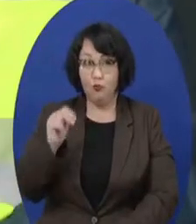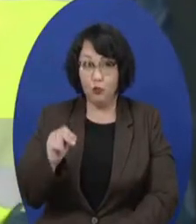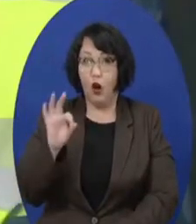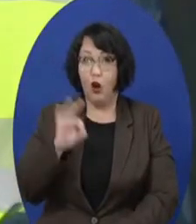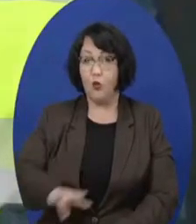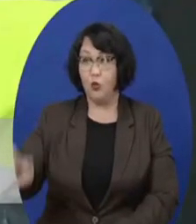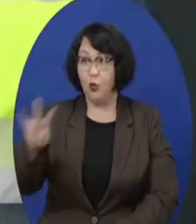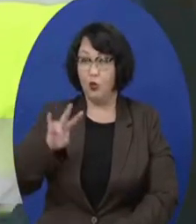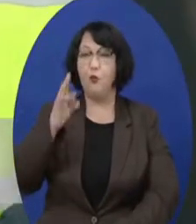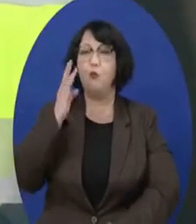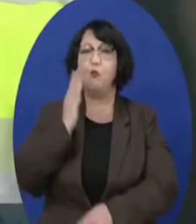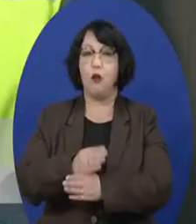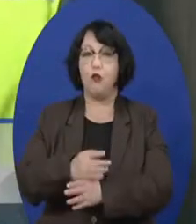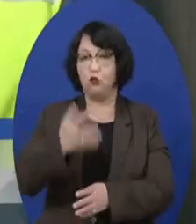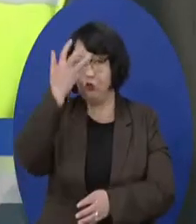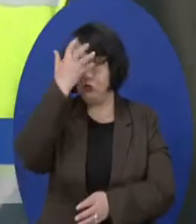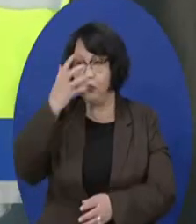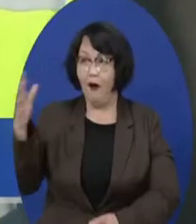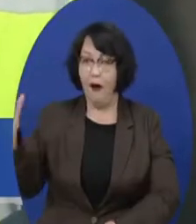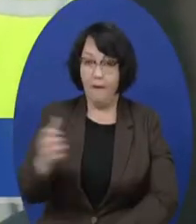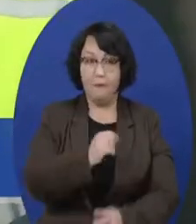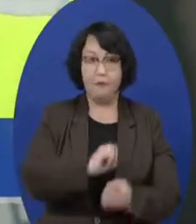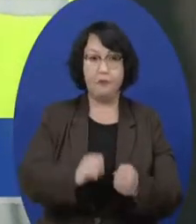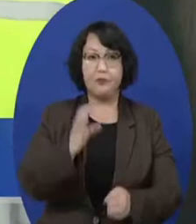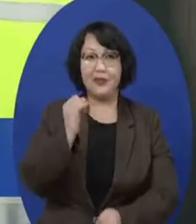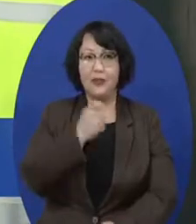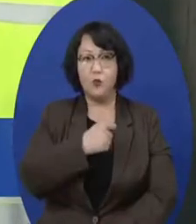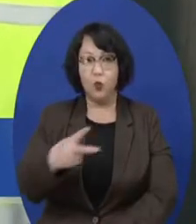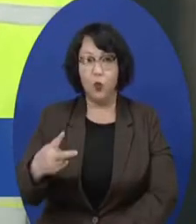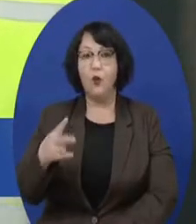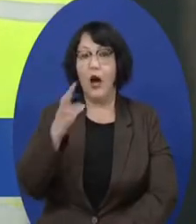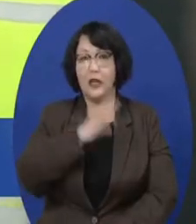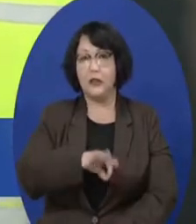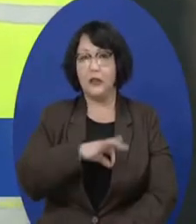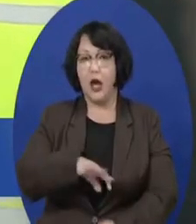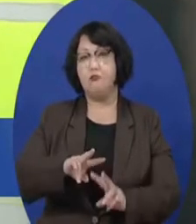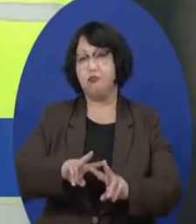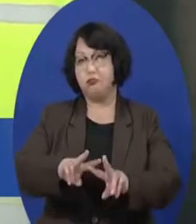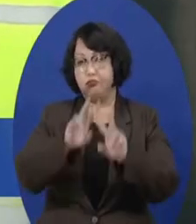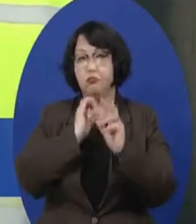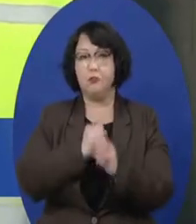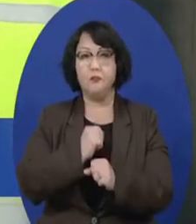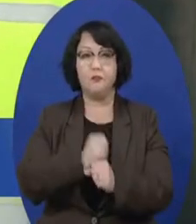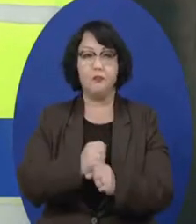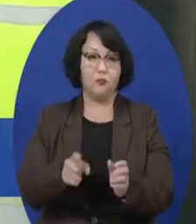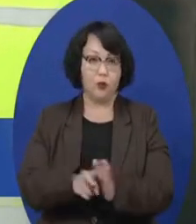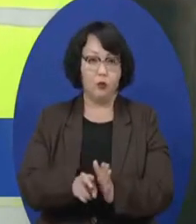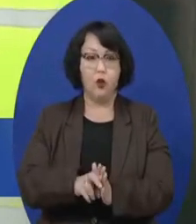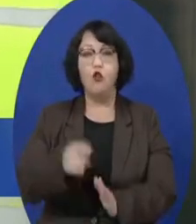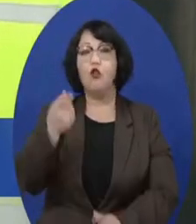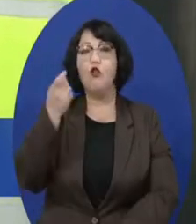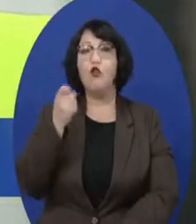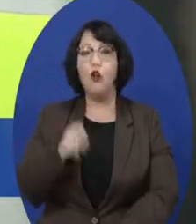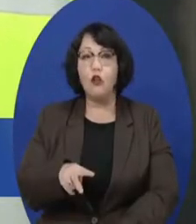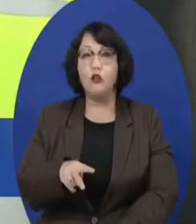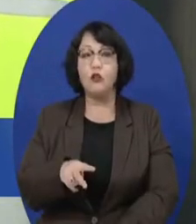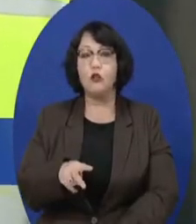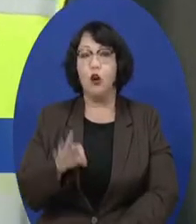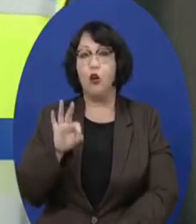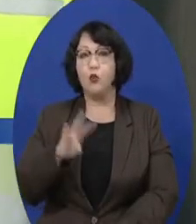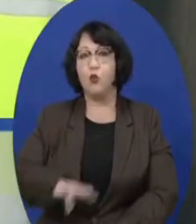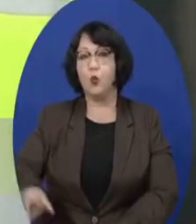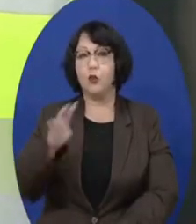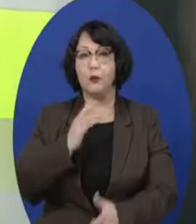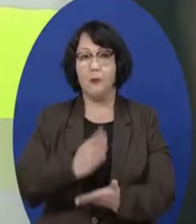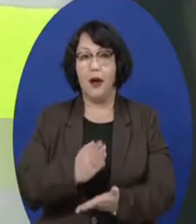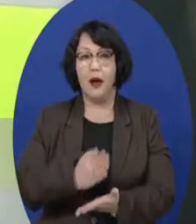төрж хийжүүлснээр санхүүгийн адаг тун бурахгүй шууд хараа. Тэ хэрэгэ бай. А гол юм бол ер нь одоо энэ орон нутгад